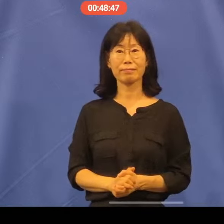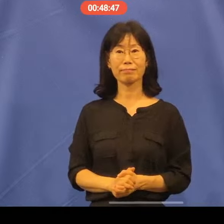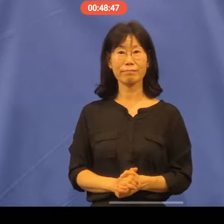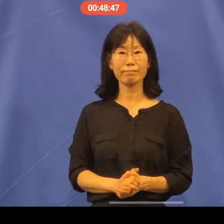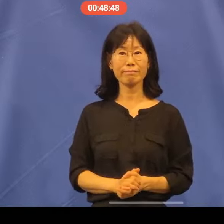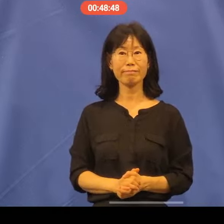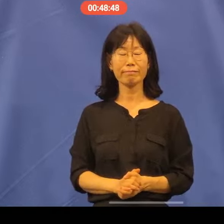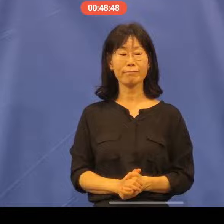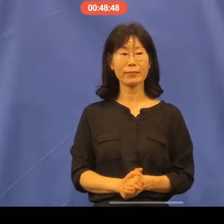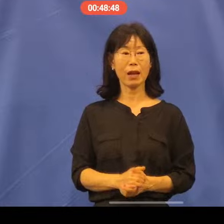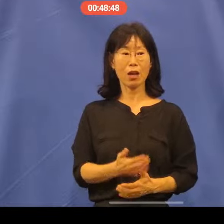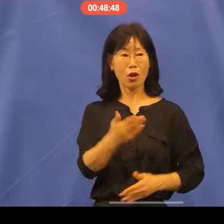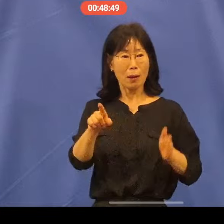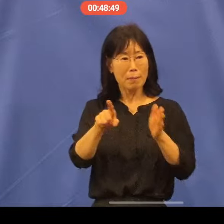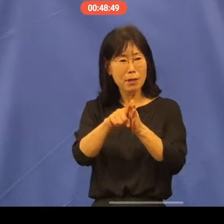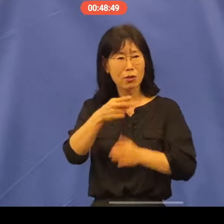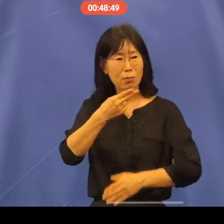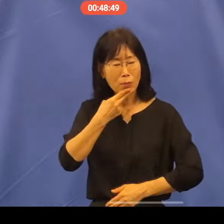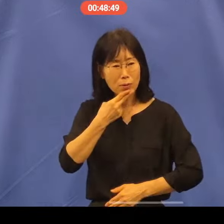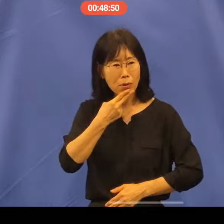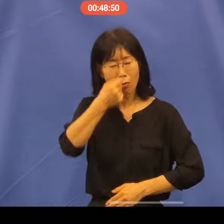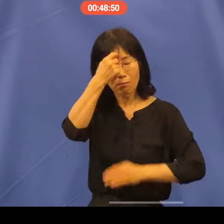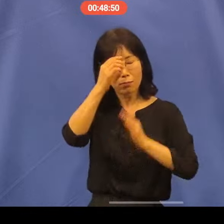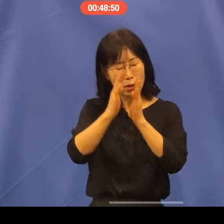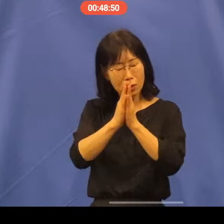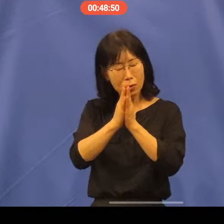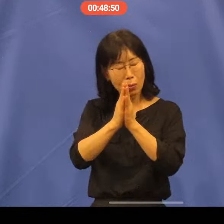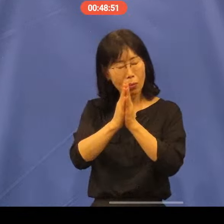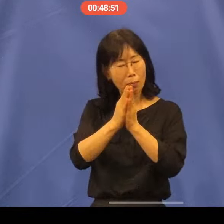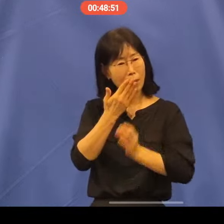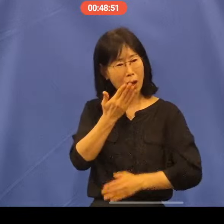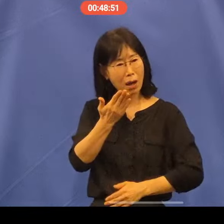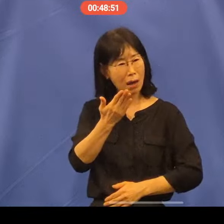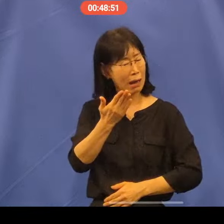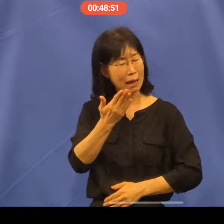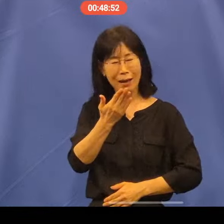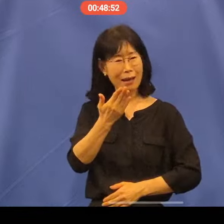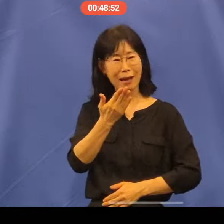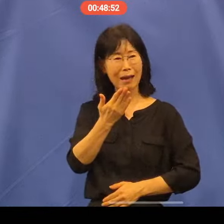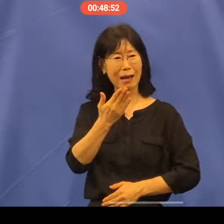중언부언하는 거죠. 여러분, 믿으면 기도할 만 나요.